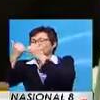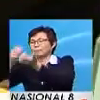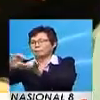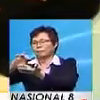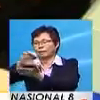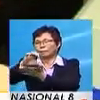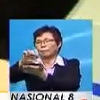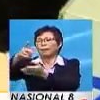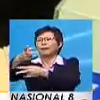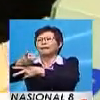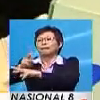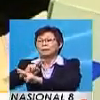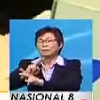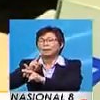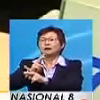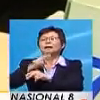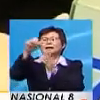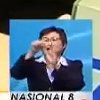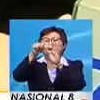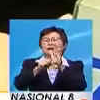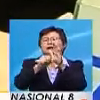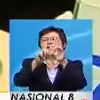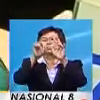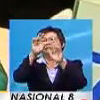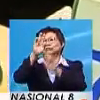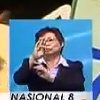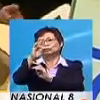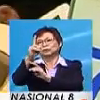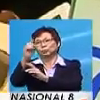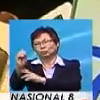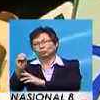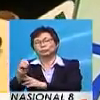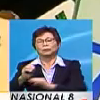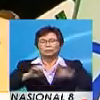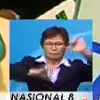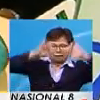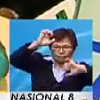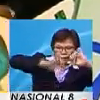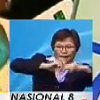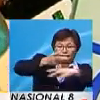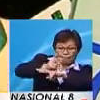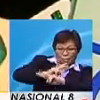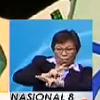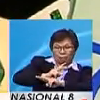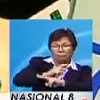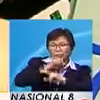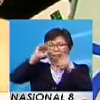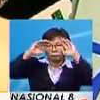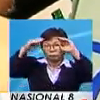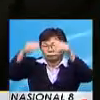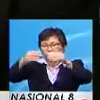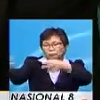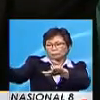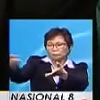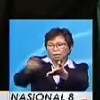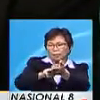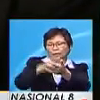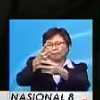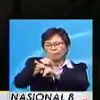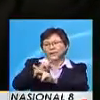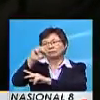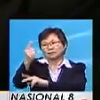akay 10 ak 71 penilaian kredit dijalankan tidak tertumpu kepada laporan kredit